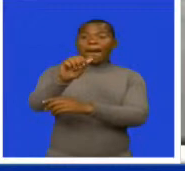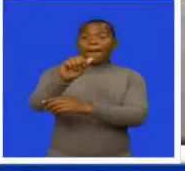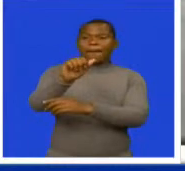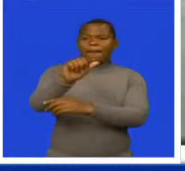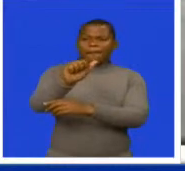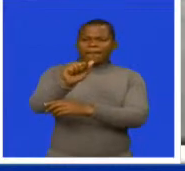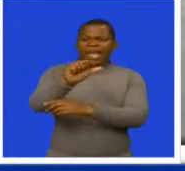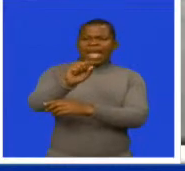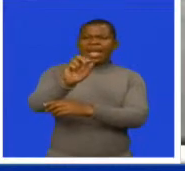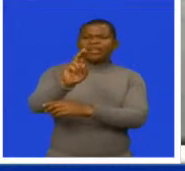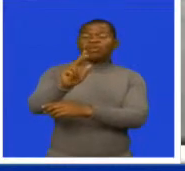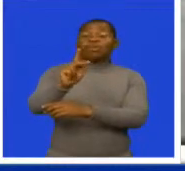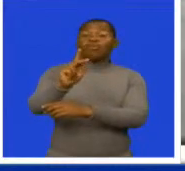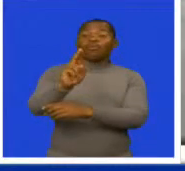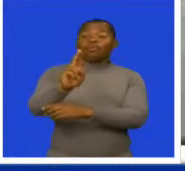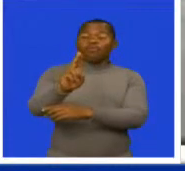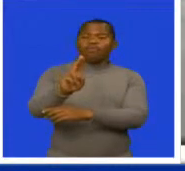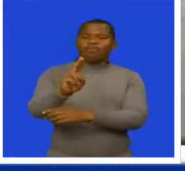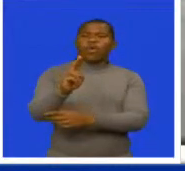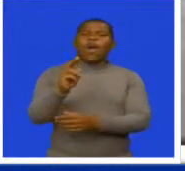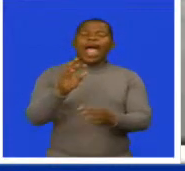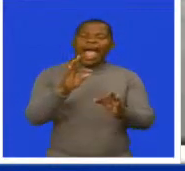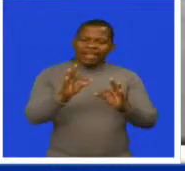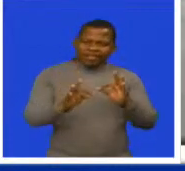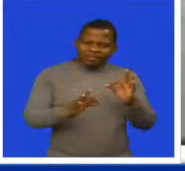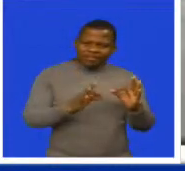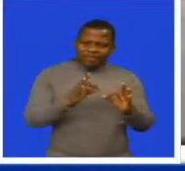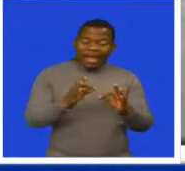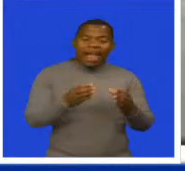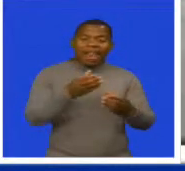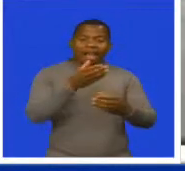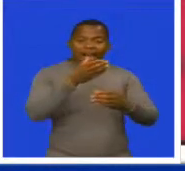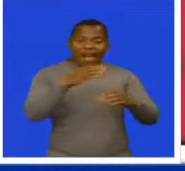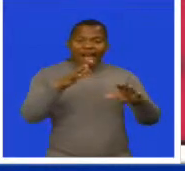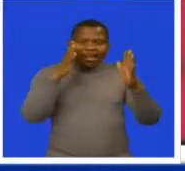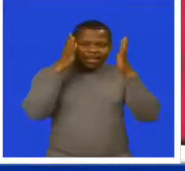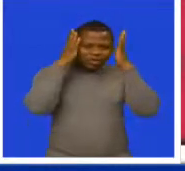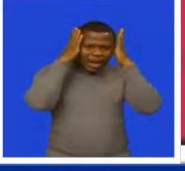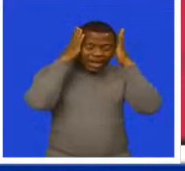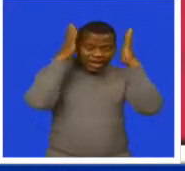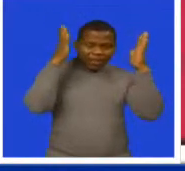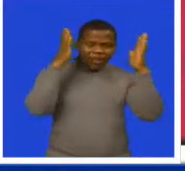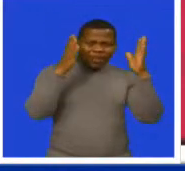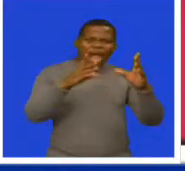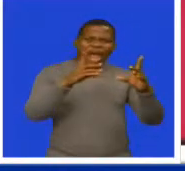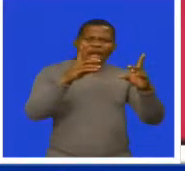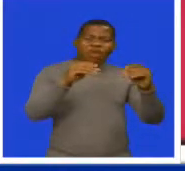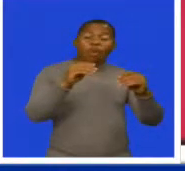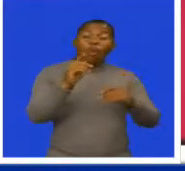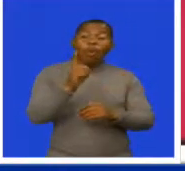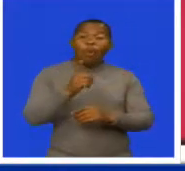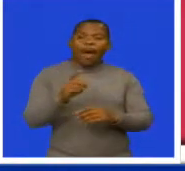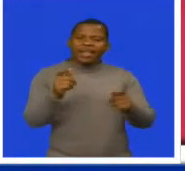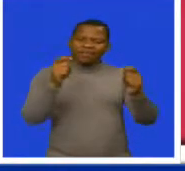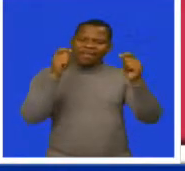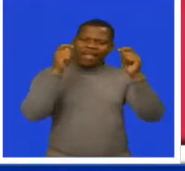ngetebulili i-16 days of activism against gender-based violence. Njalo ngeminyaka kusukela mhla tingemashumi lamabili